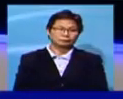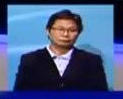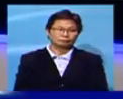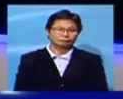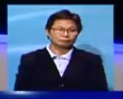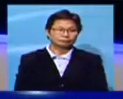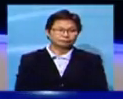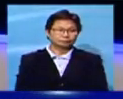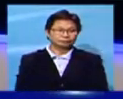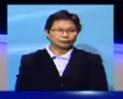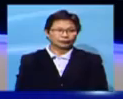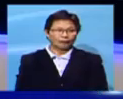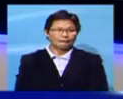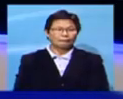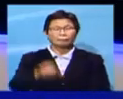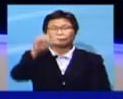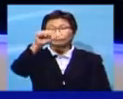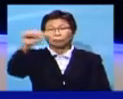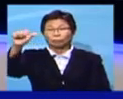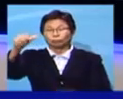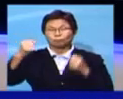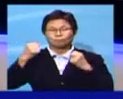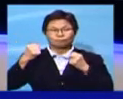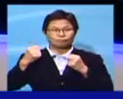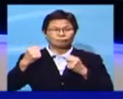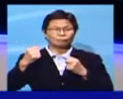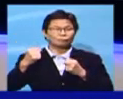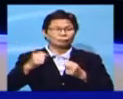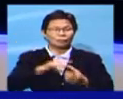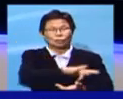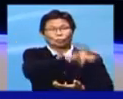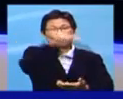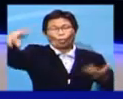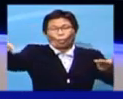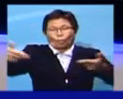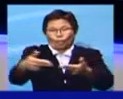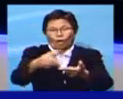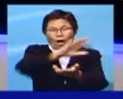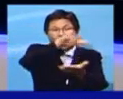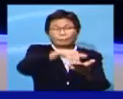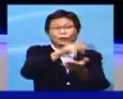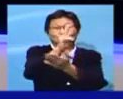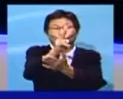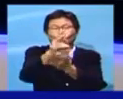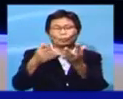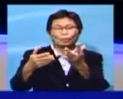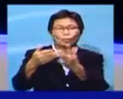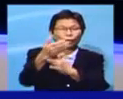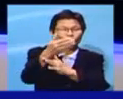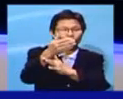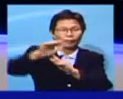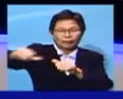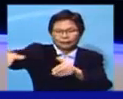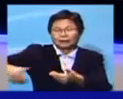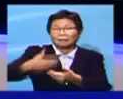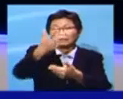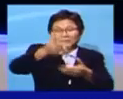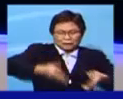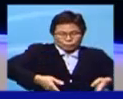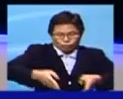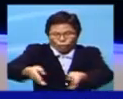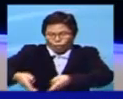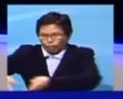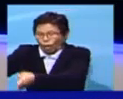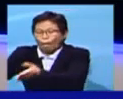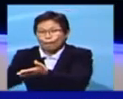2017 AirAsia mengukuhkan laluan hubungan menerusi hub keduanya melalui pengenalan tiga laluan baharu